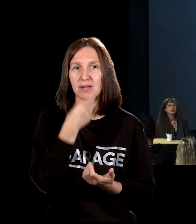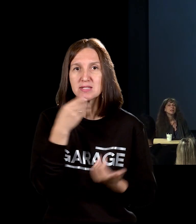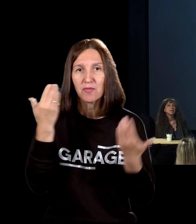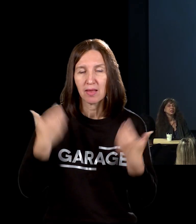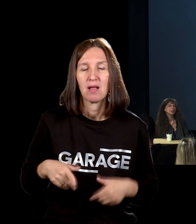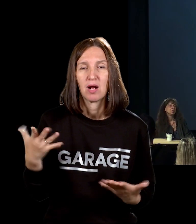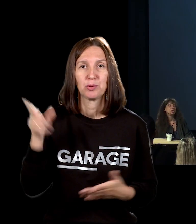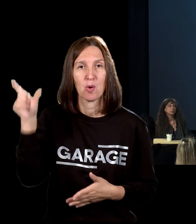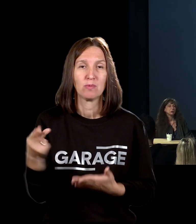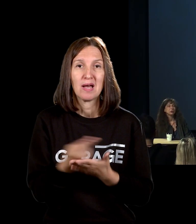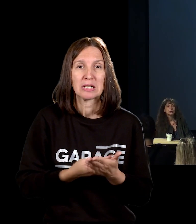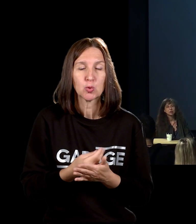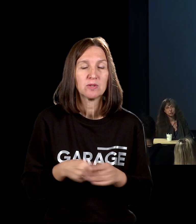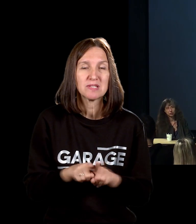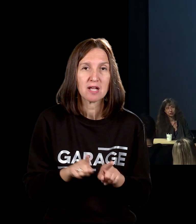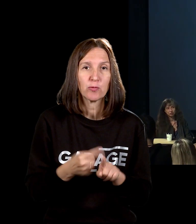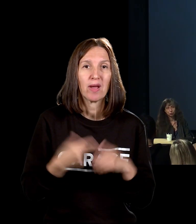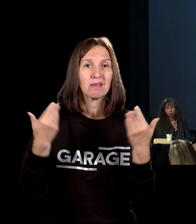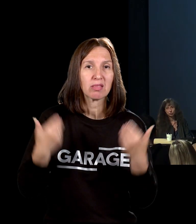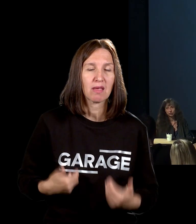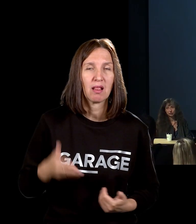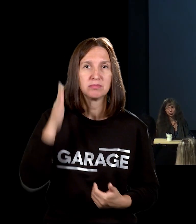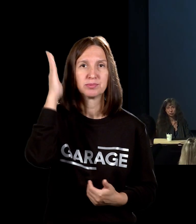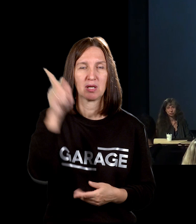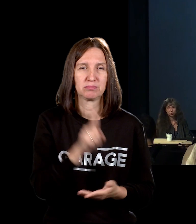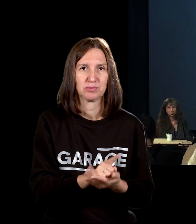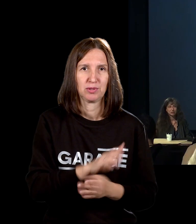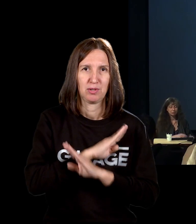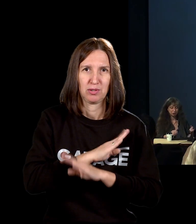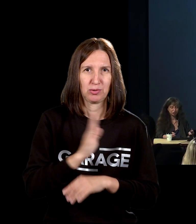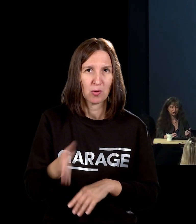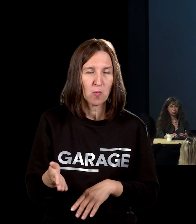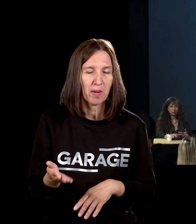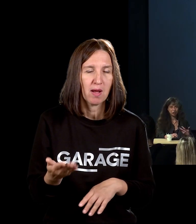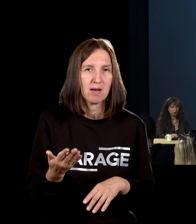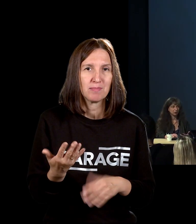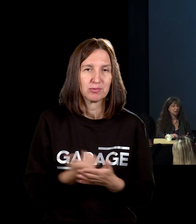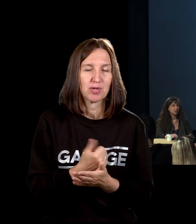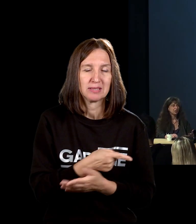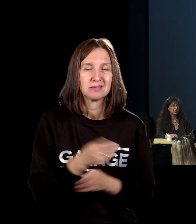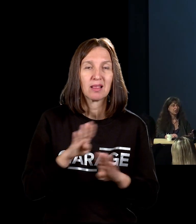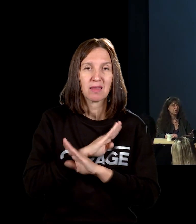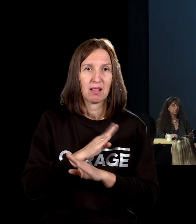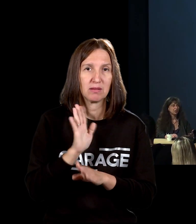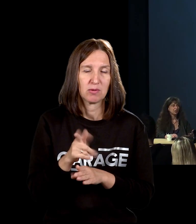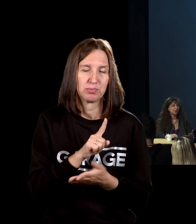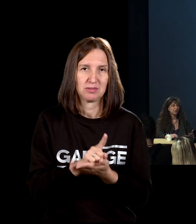он представляет, это тело, которое всегда является потенциальным трупом, это тело, которое всегда, прежде всего, смертное.